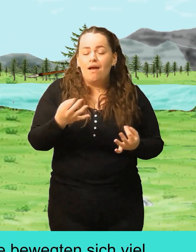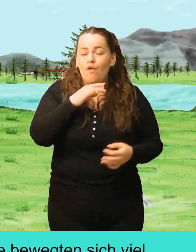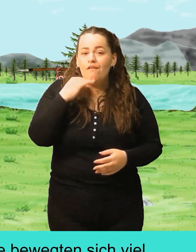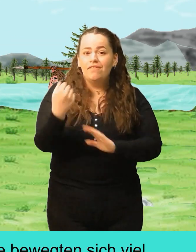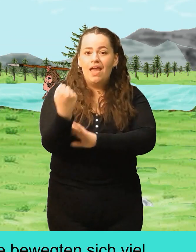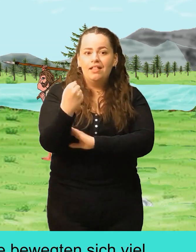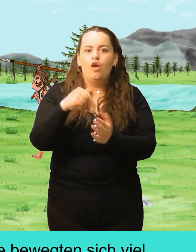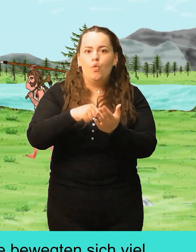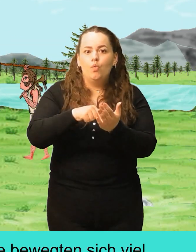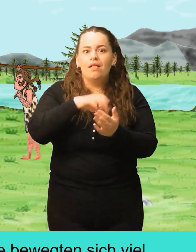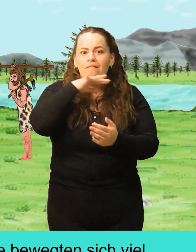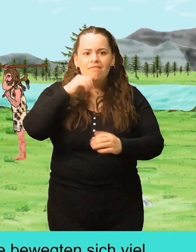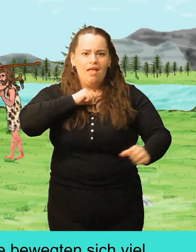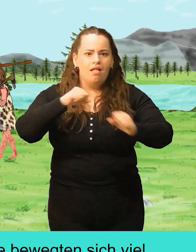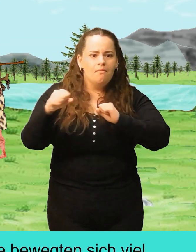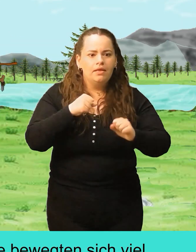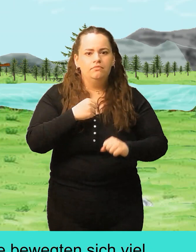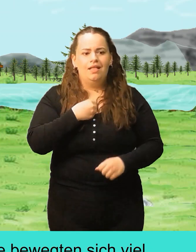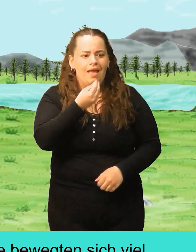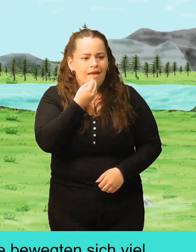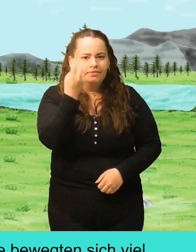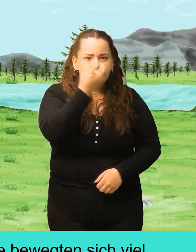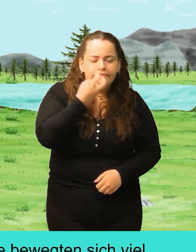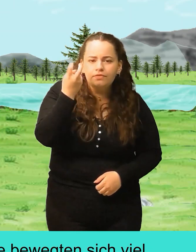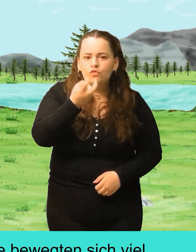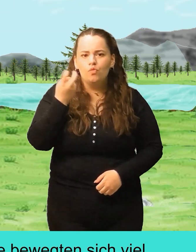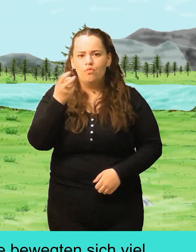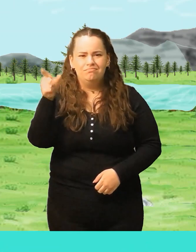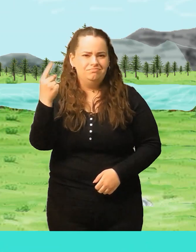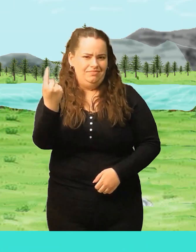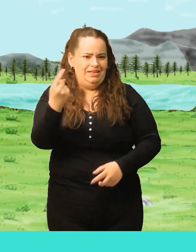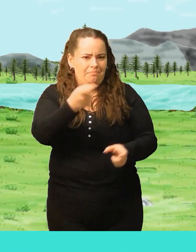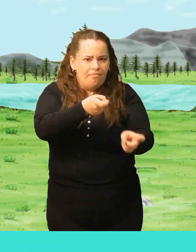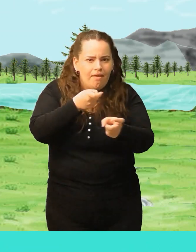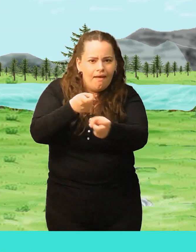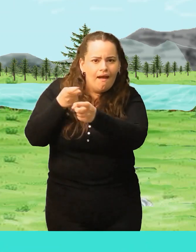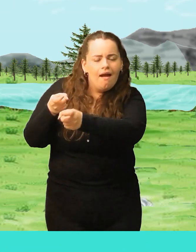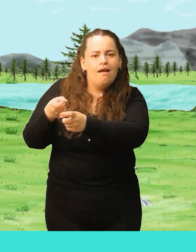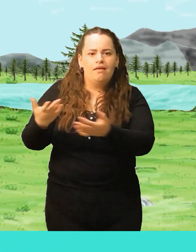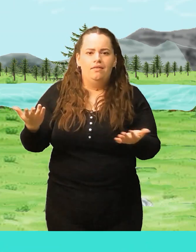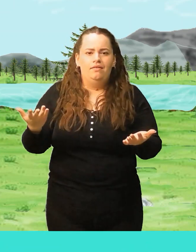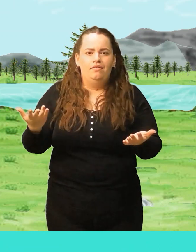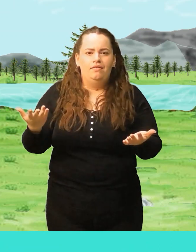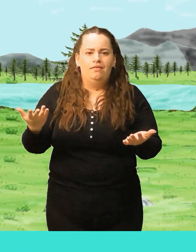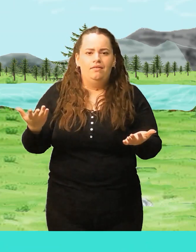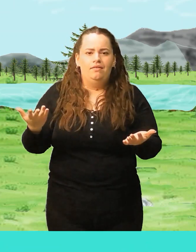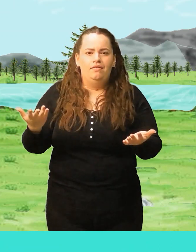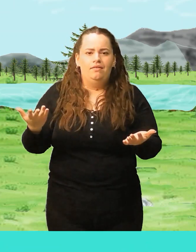Sie brauchten viel Energie, denn sie bewegten sich viel, um Nahrung zu finden. Sie gingen auf die Jagd.